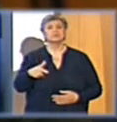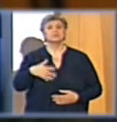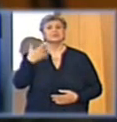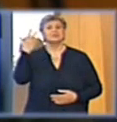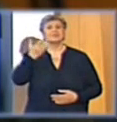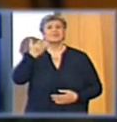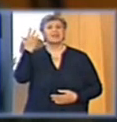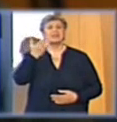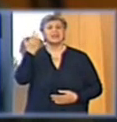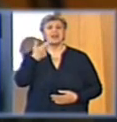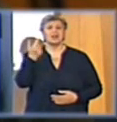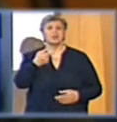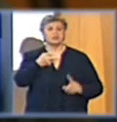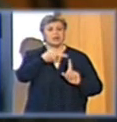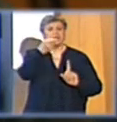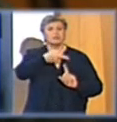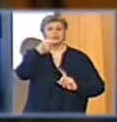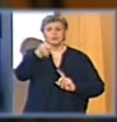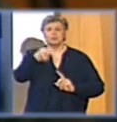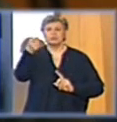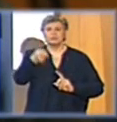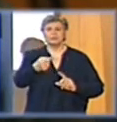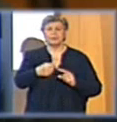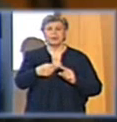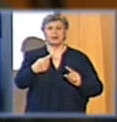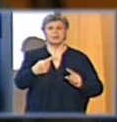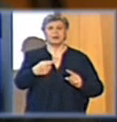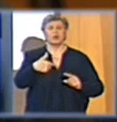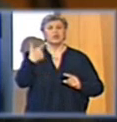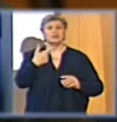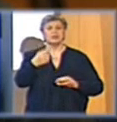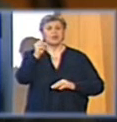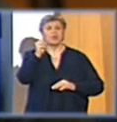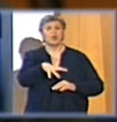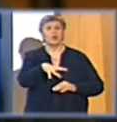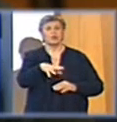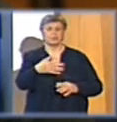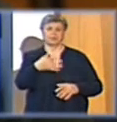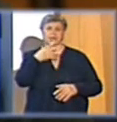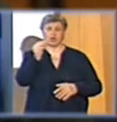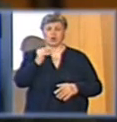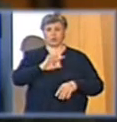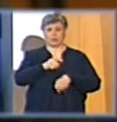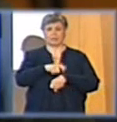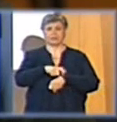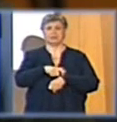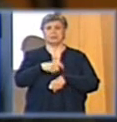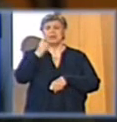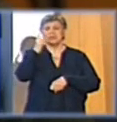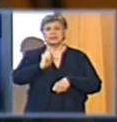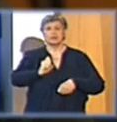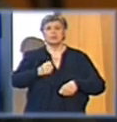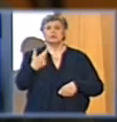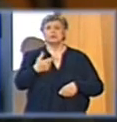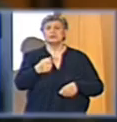αναλογική ή κάποιο άλλο μοντέλο με πρημοδότηση εδρών, καθώς βλέπουμε ότι και τώρα που υπάρχει το μπόνους των 50 εδρών είναι πολύ δύσκολο